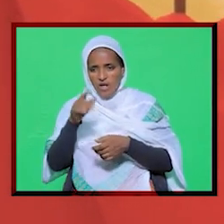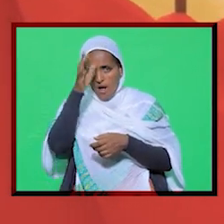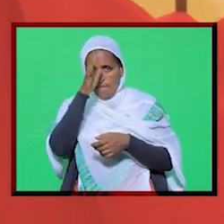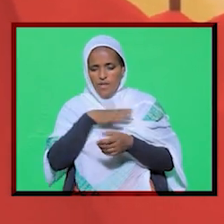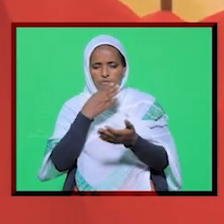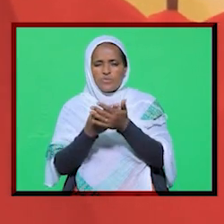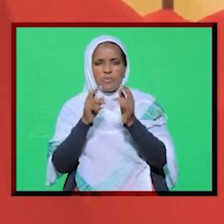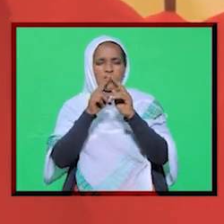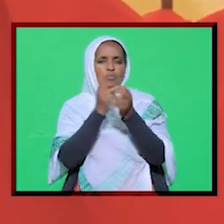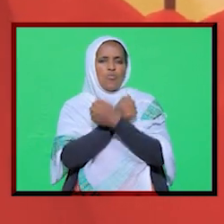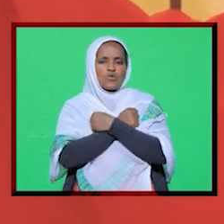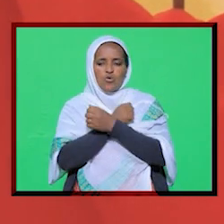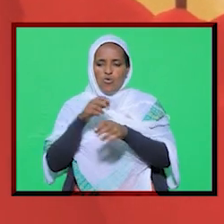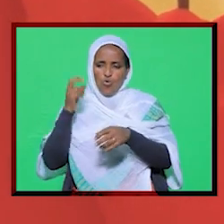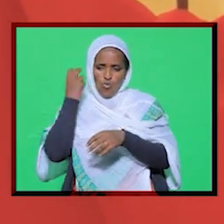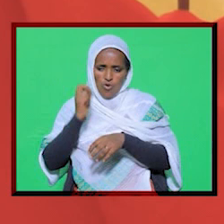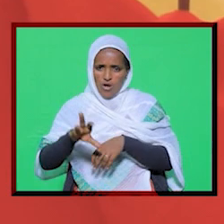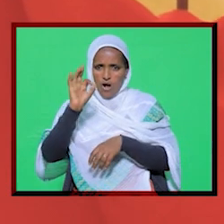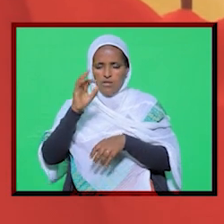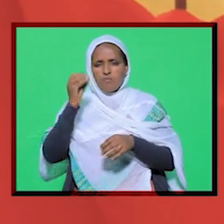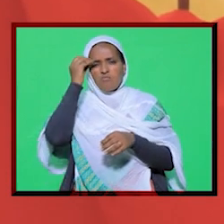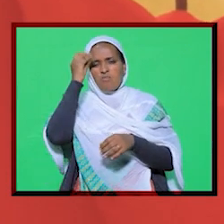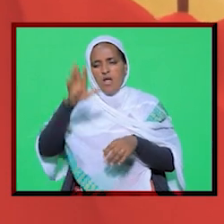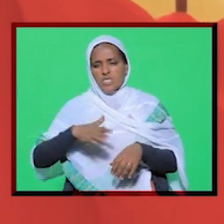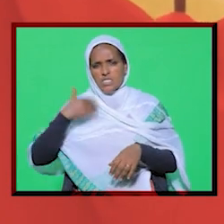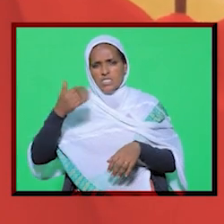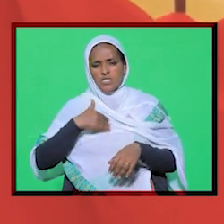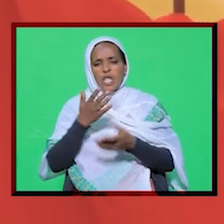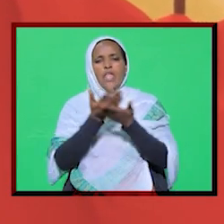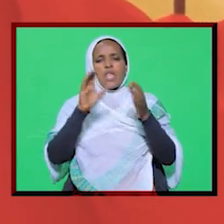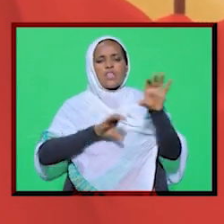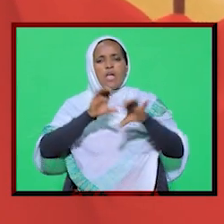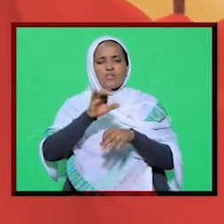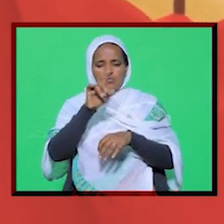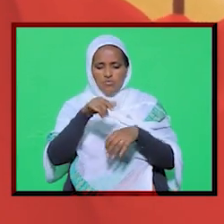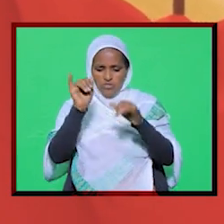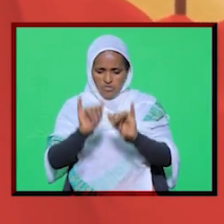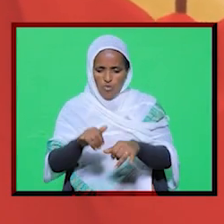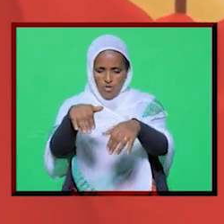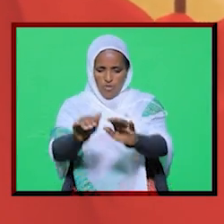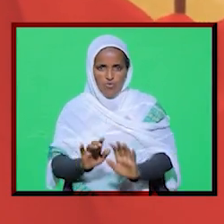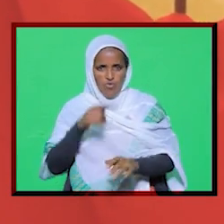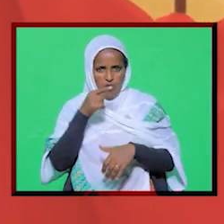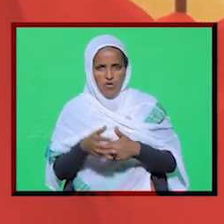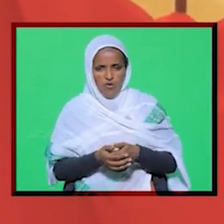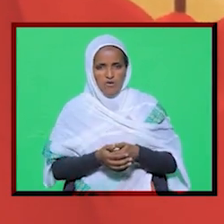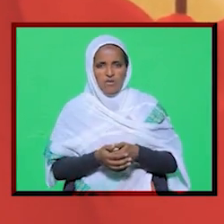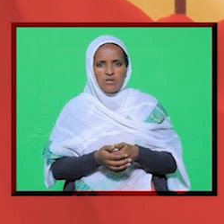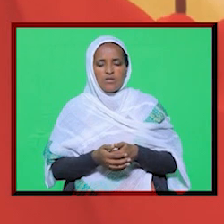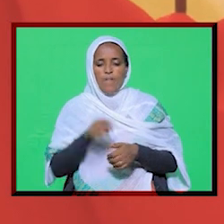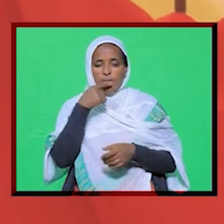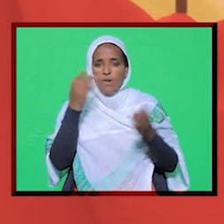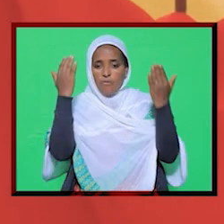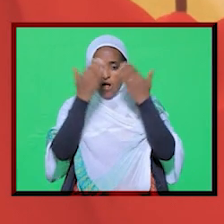አባት ፍቅረ ነዋይ ነበረባቸው፣ ወርቅ ተገኘ ሲላቸው ደስ አላቸው። የታረከው አሉት። ቀብሬዋለሁ አለ።